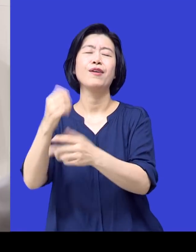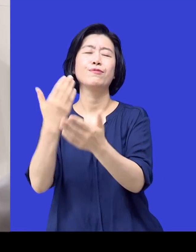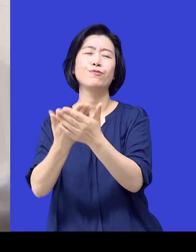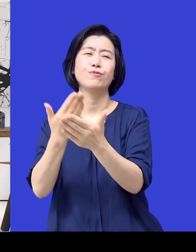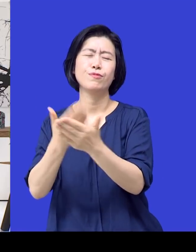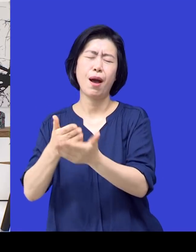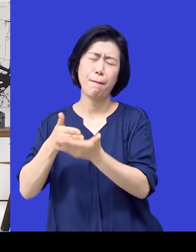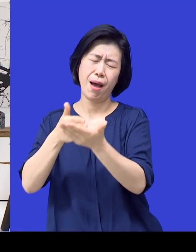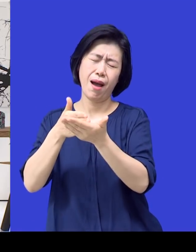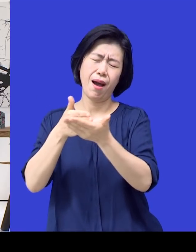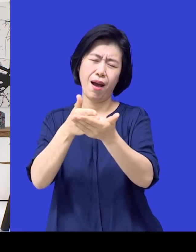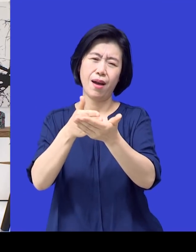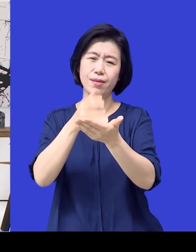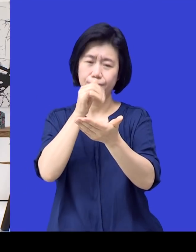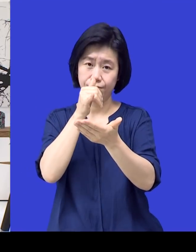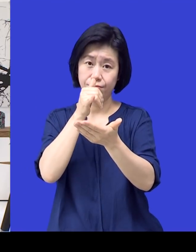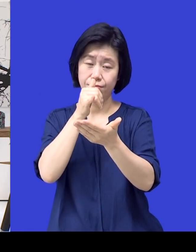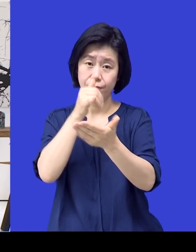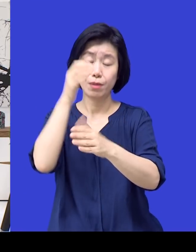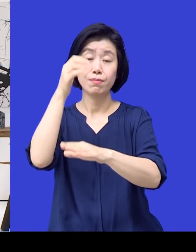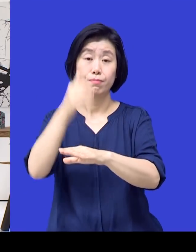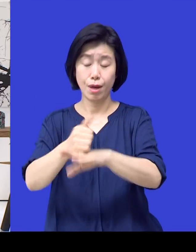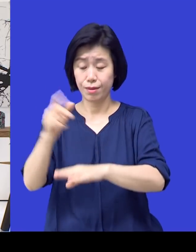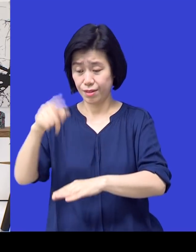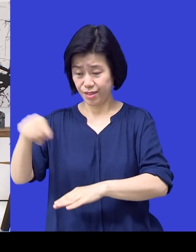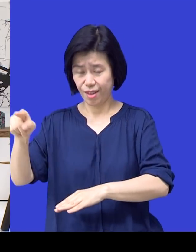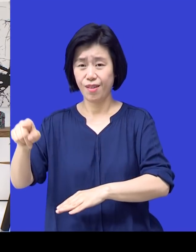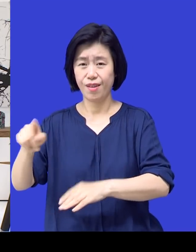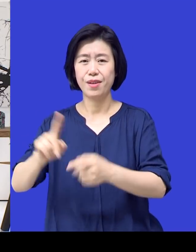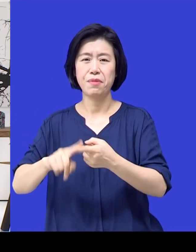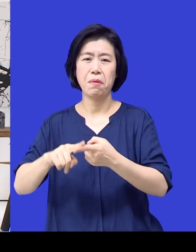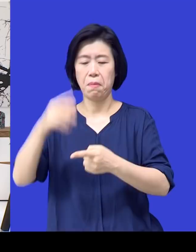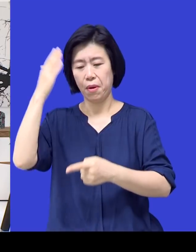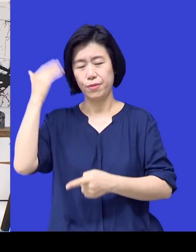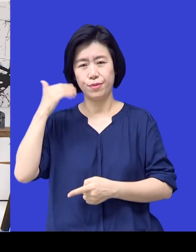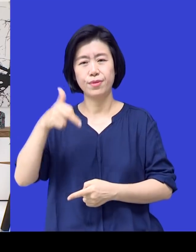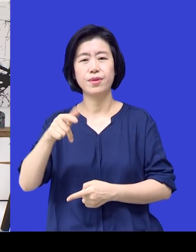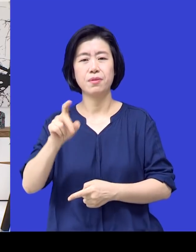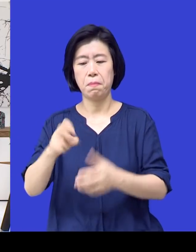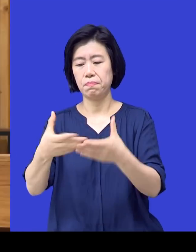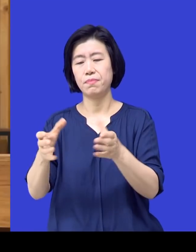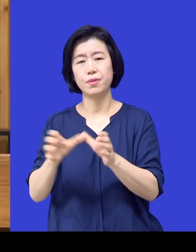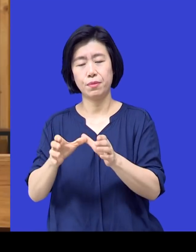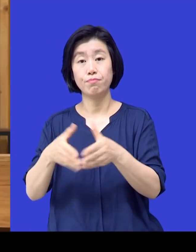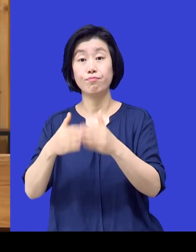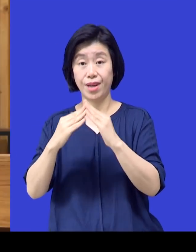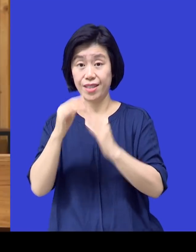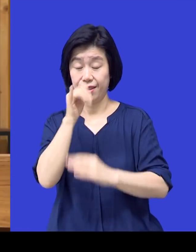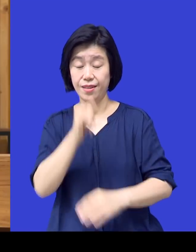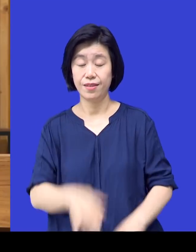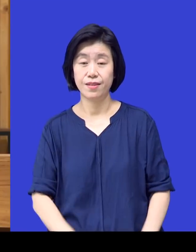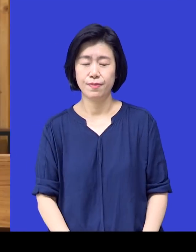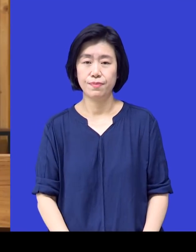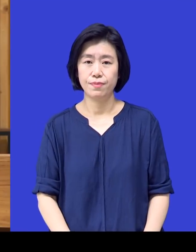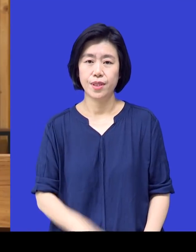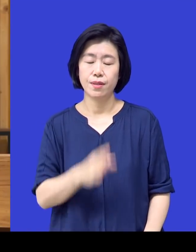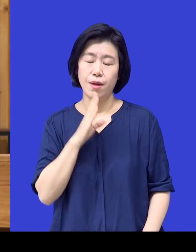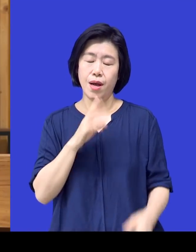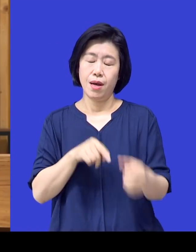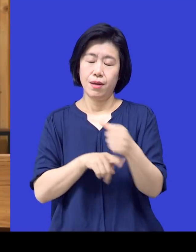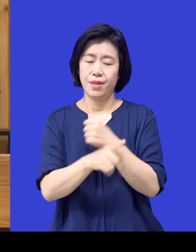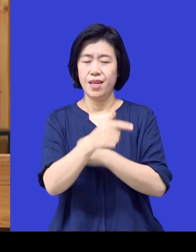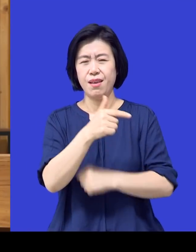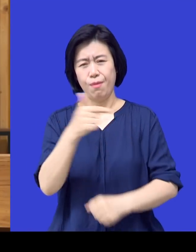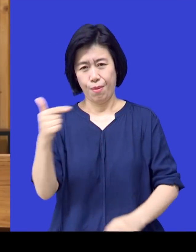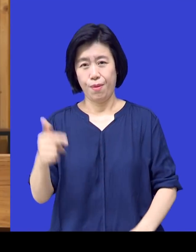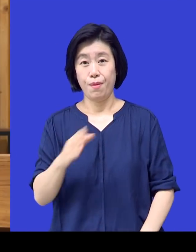들어오게 된 거예요. 얼마나 의미가 있어요. 이 한국 전쟁 고아를 돕기 위해서 컴패션이 탄생을 했고 이제는 우리가 자립을 할 수 있어서